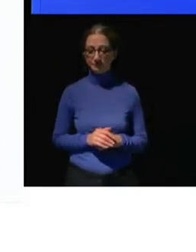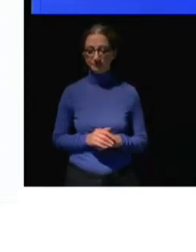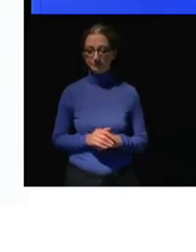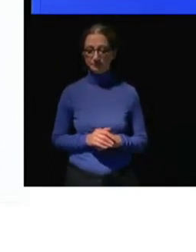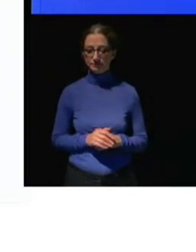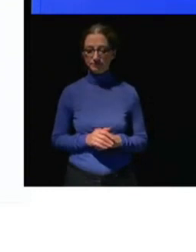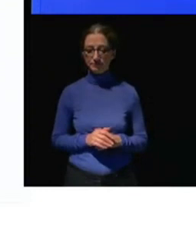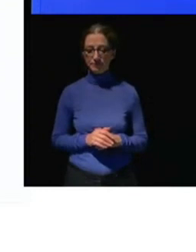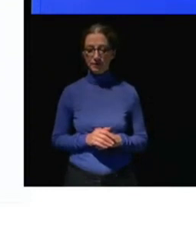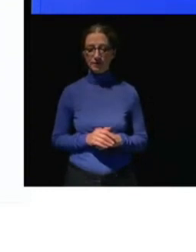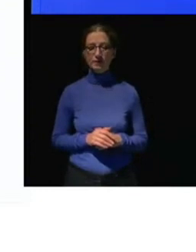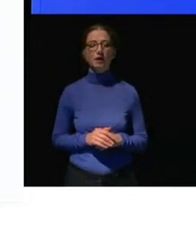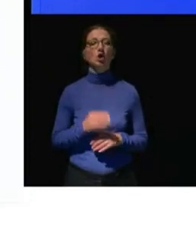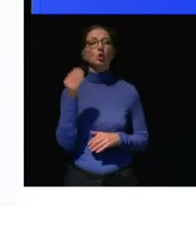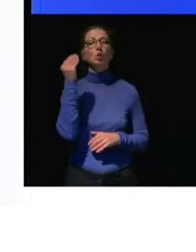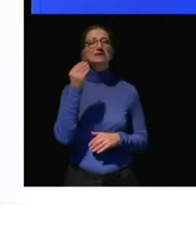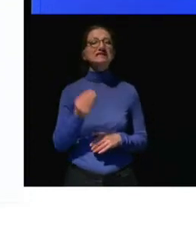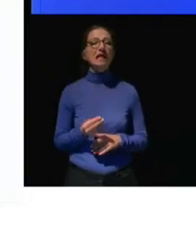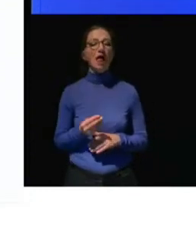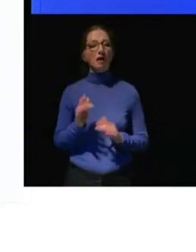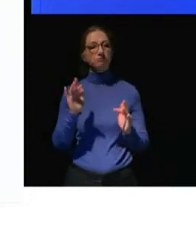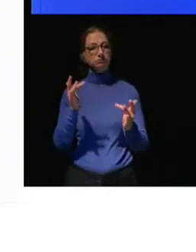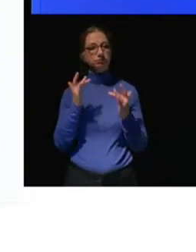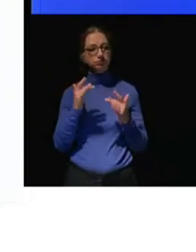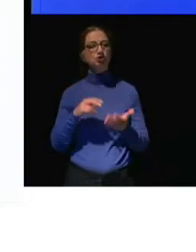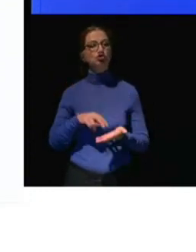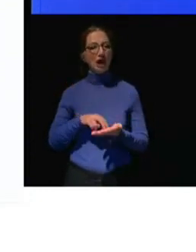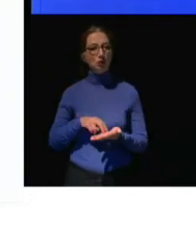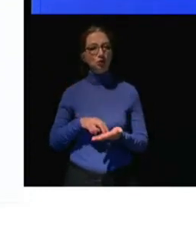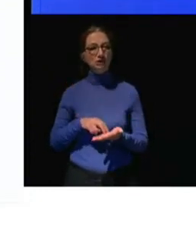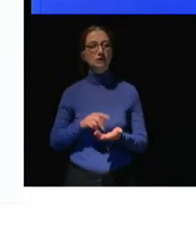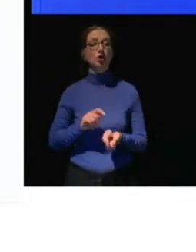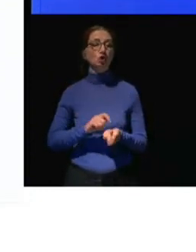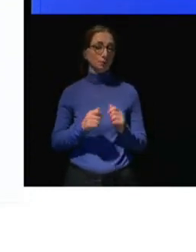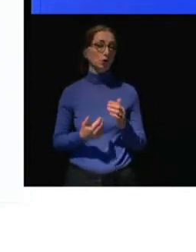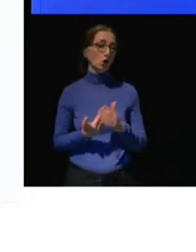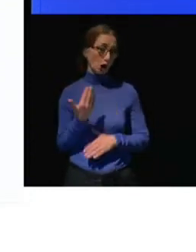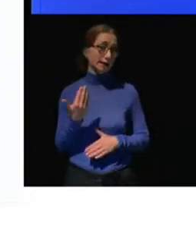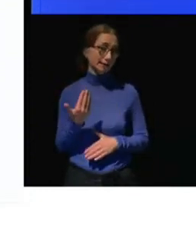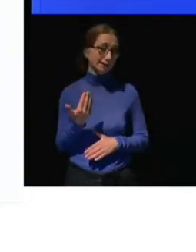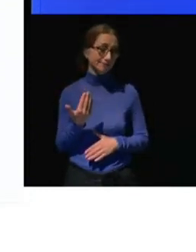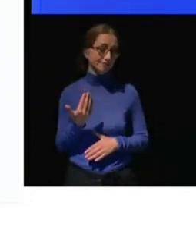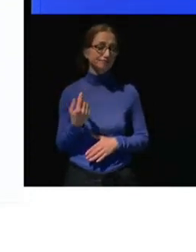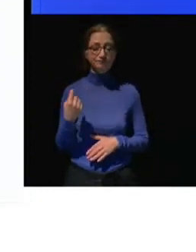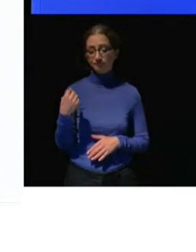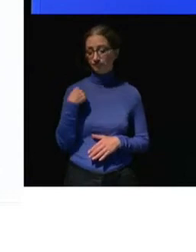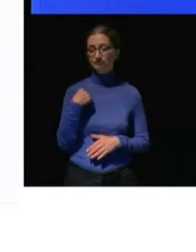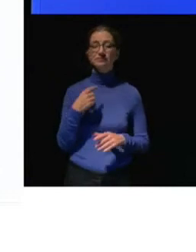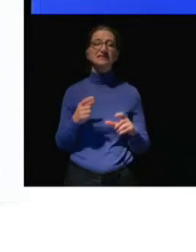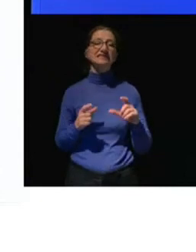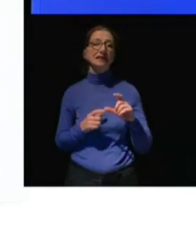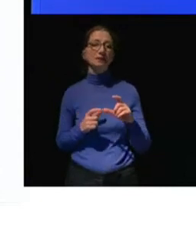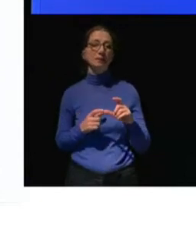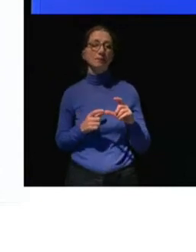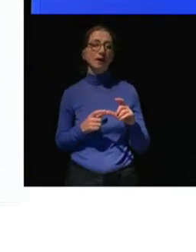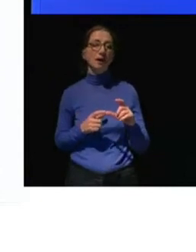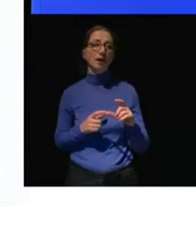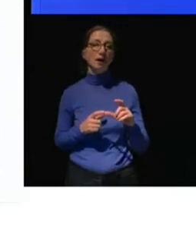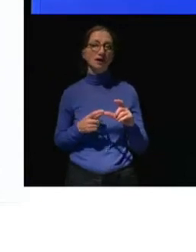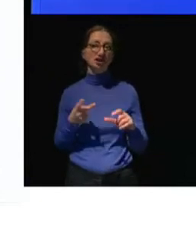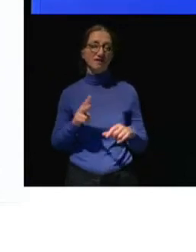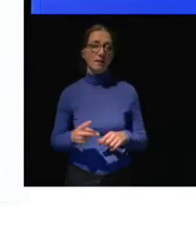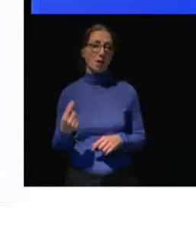Der sogenannte KünstlerInnenstatus wurde erneuert. Der ist auch erst jetzt im September, also vor